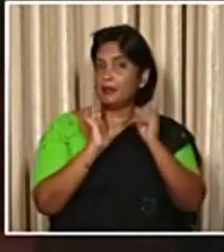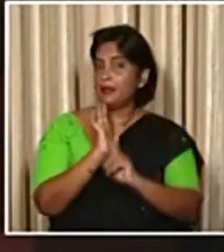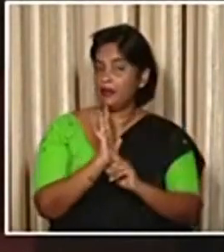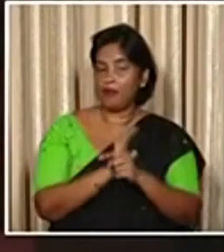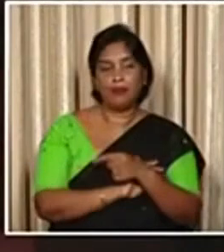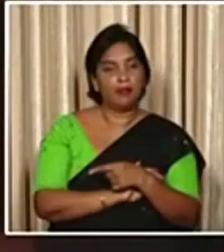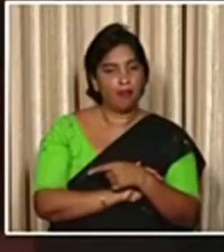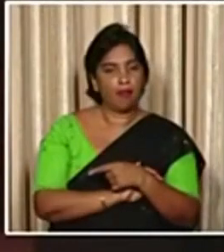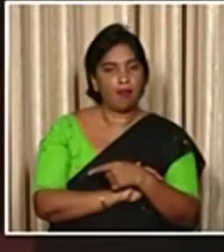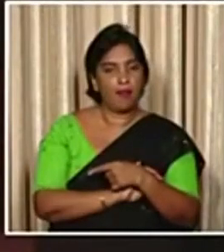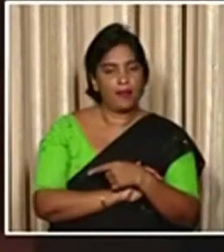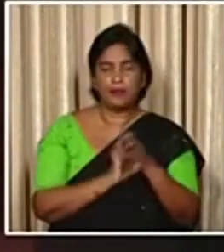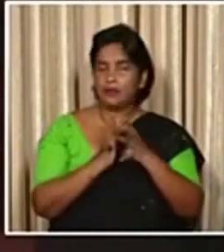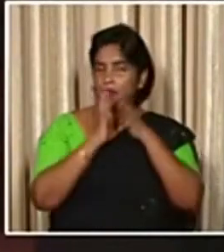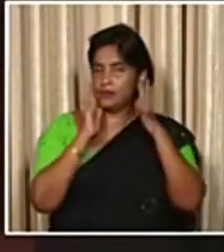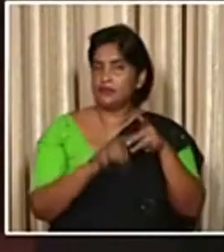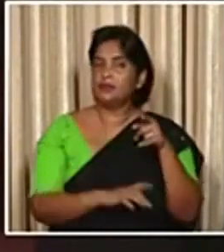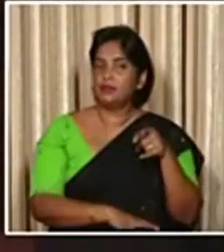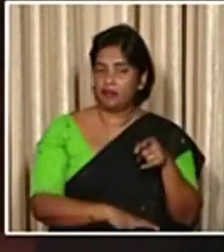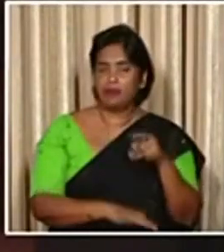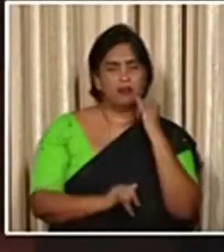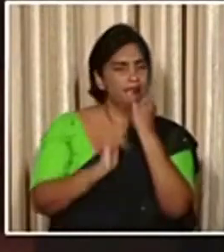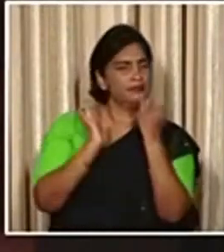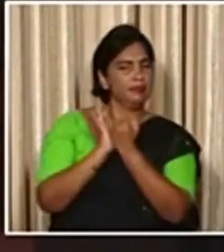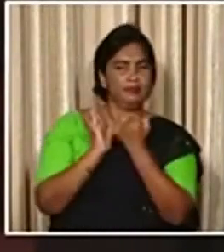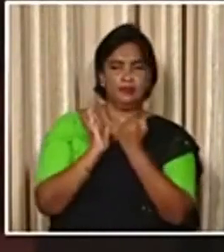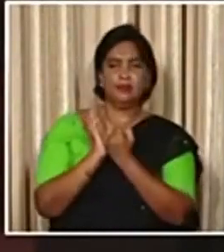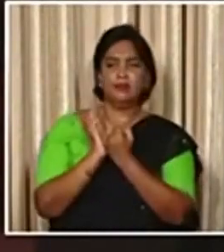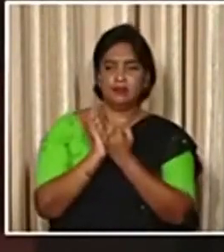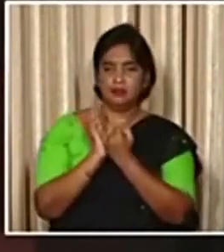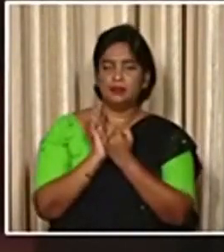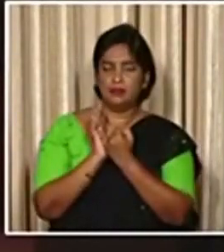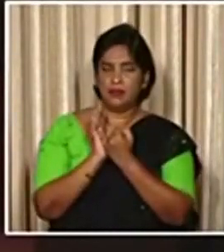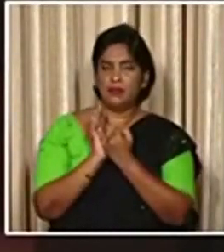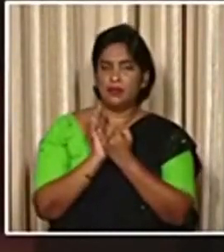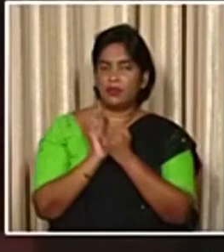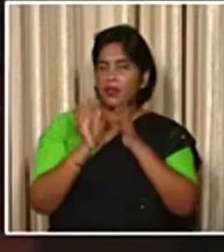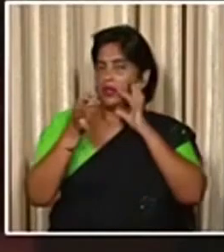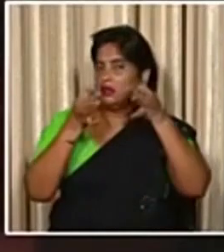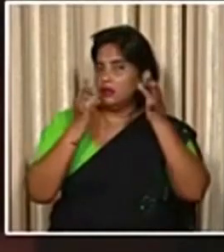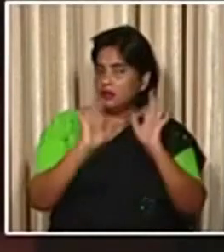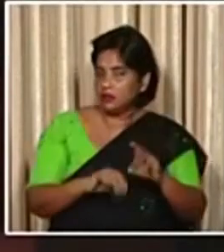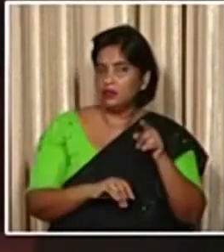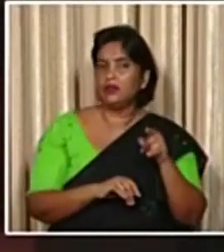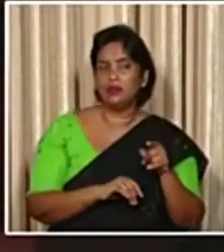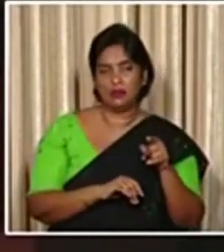සංශෝධන පනත බොහෝ දෙනෙකුගේ චෝදනාවක් තිබෙනවා ප්‍රමාණවත්